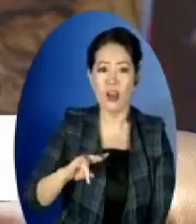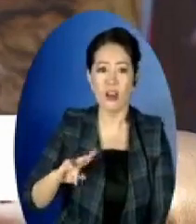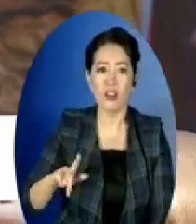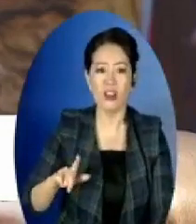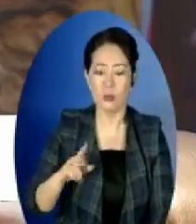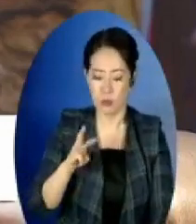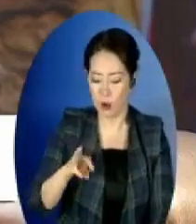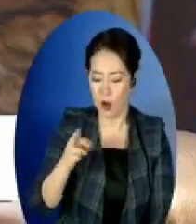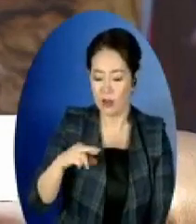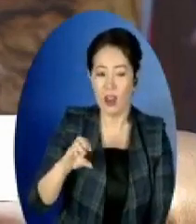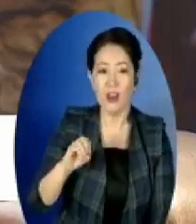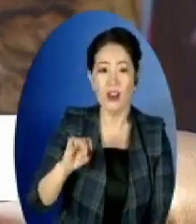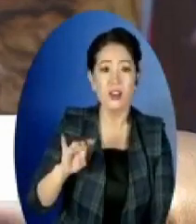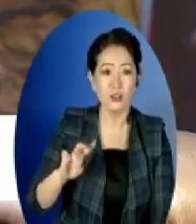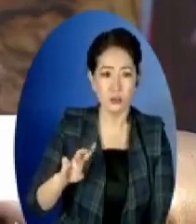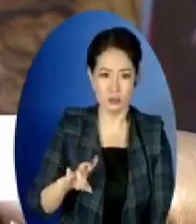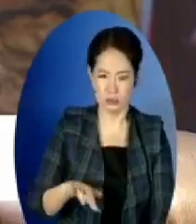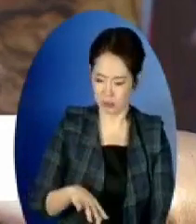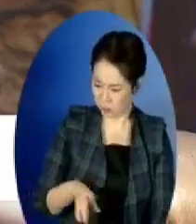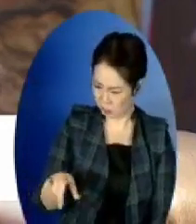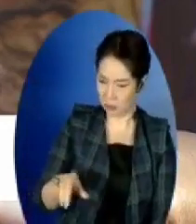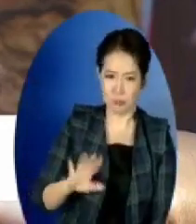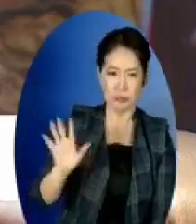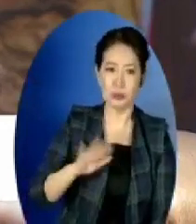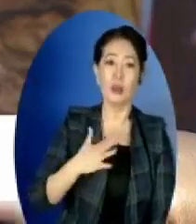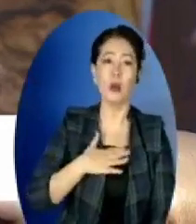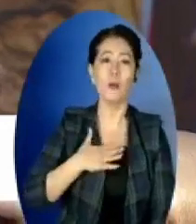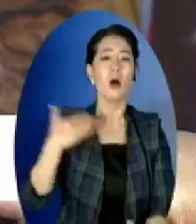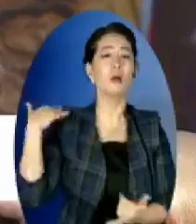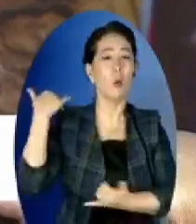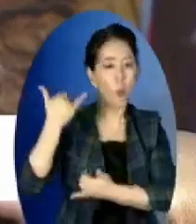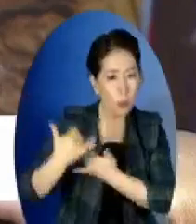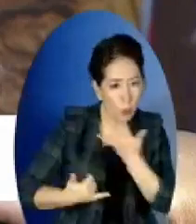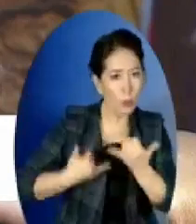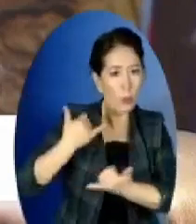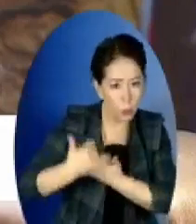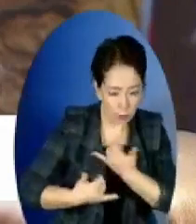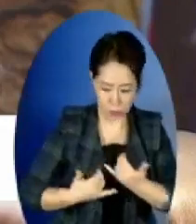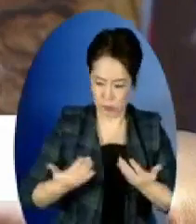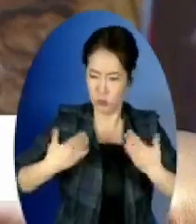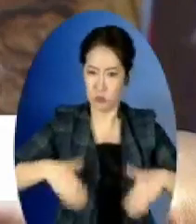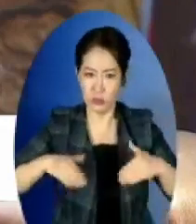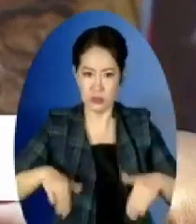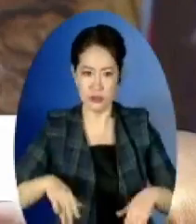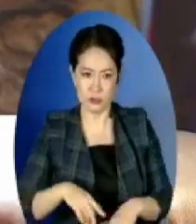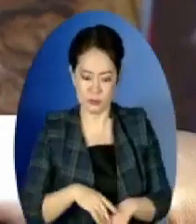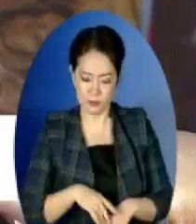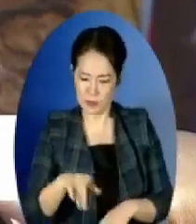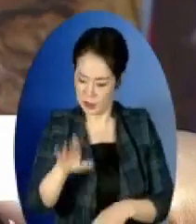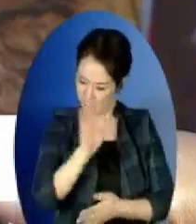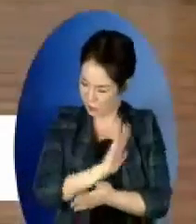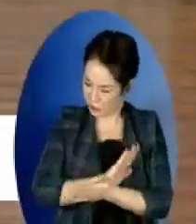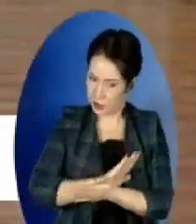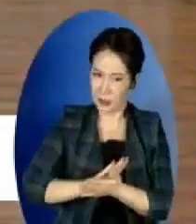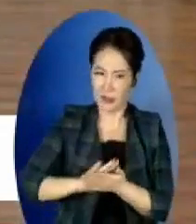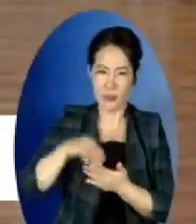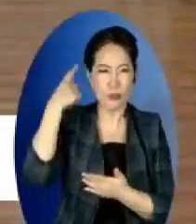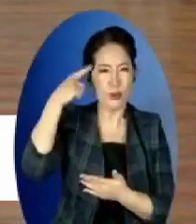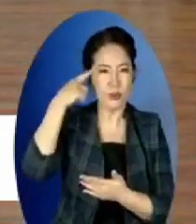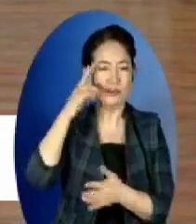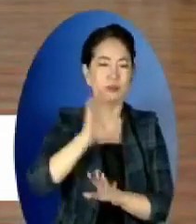маань бид манай уламжлалт бүжиг гэхлээр хүмүүс гайхаад байдаг байхгүй. Энэ өрдөсөөл маш гоё шинээр гарч ирж байгаа